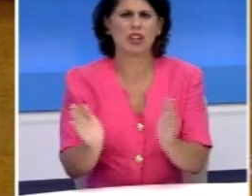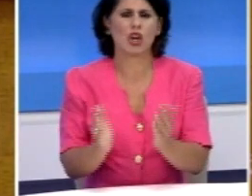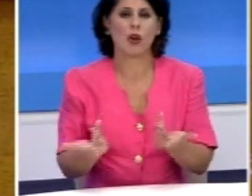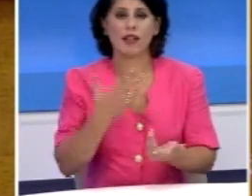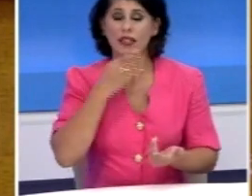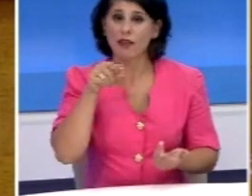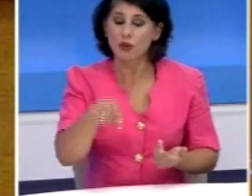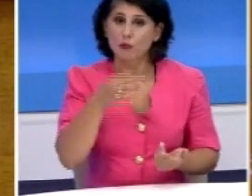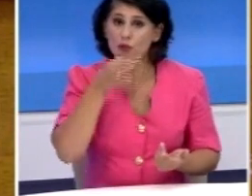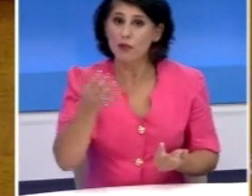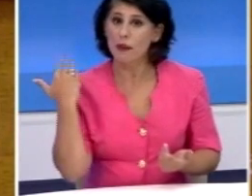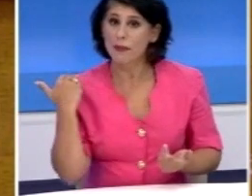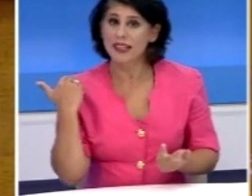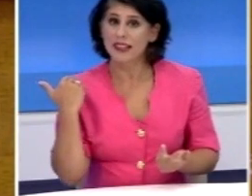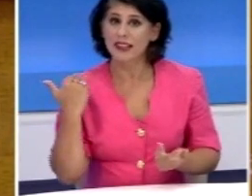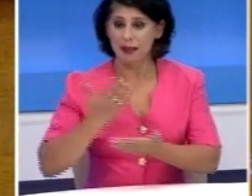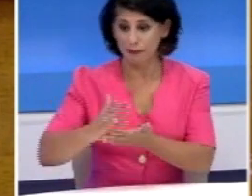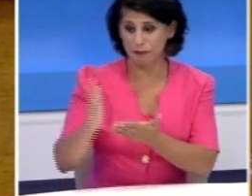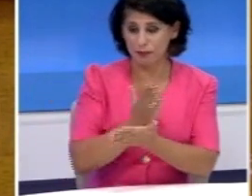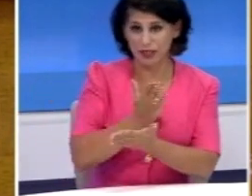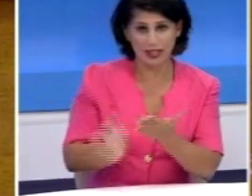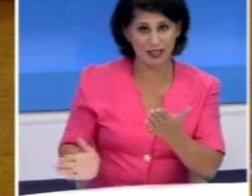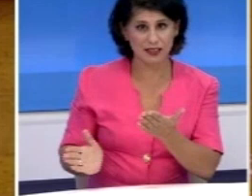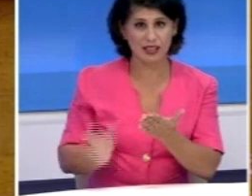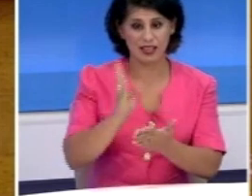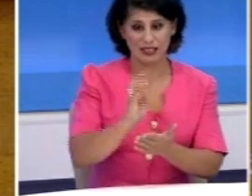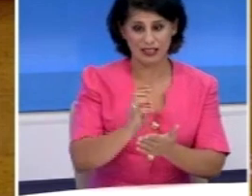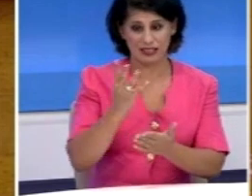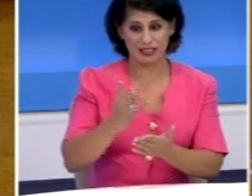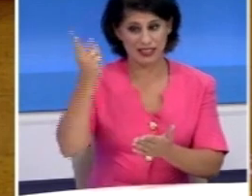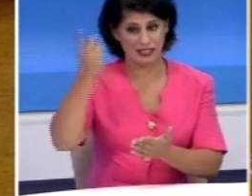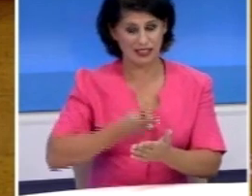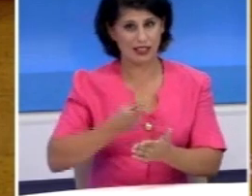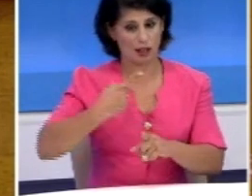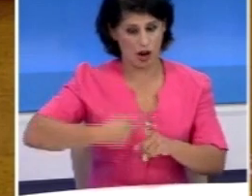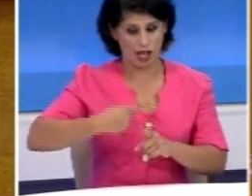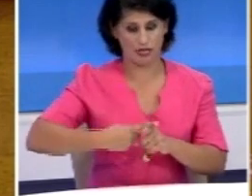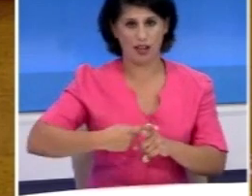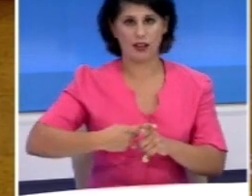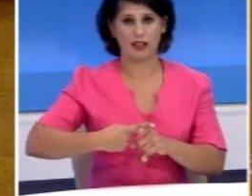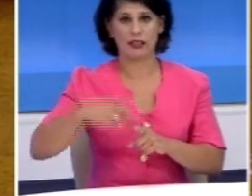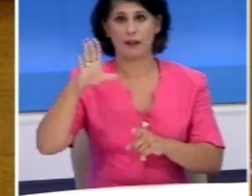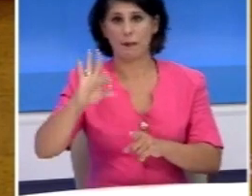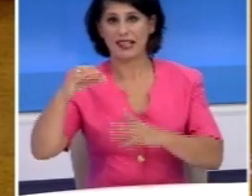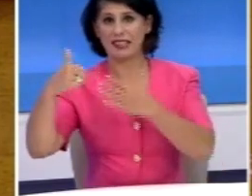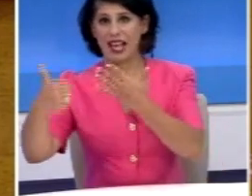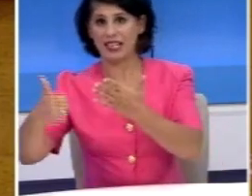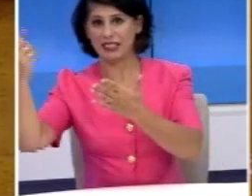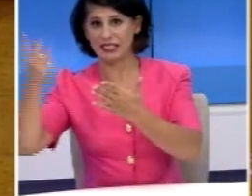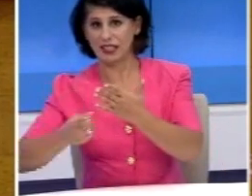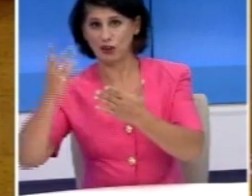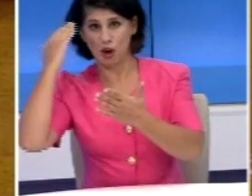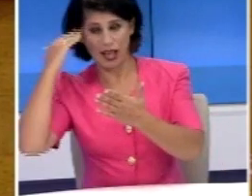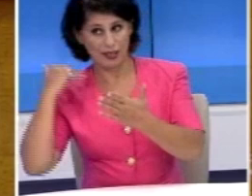ότι δηλαδή η μοιρασιά έγινε με το 44% η Ελλάδα και το 56%